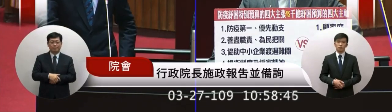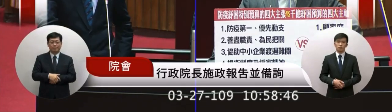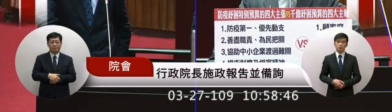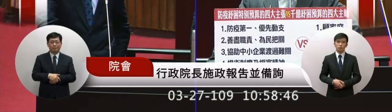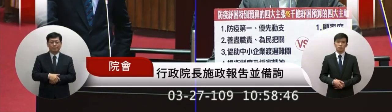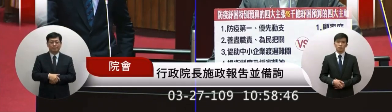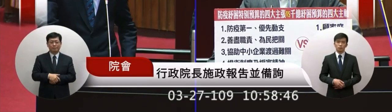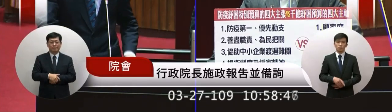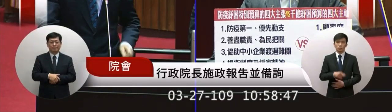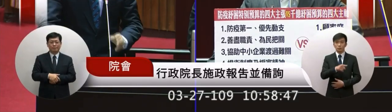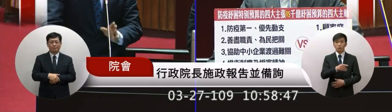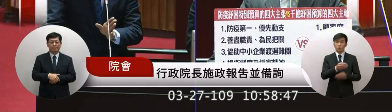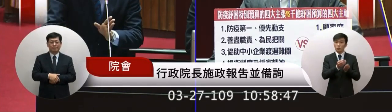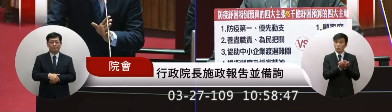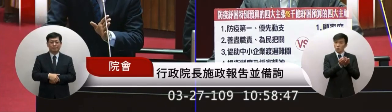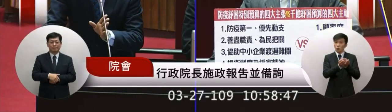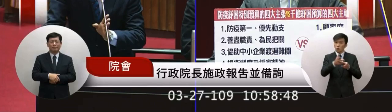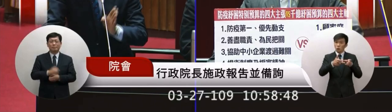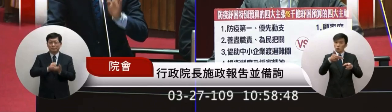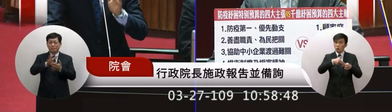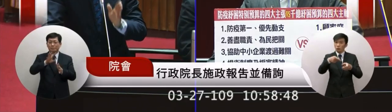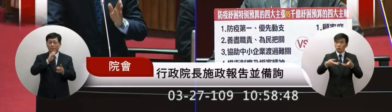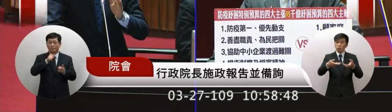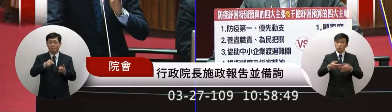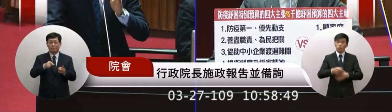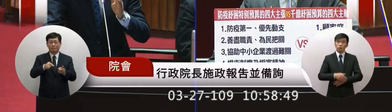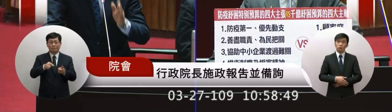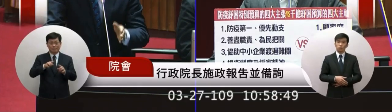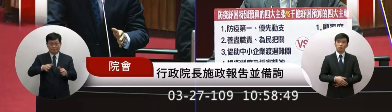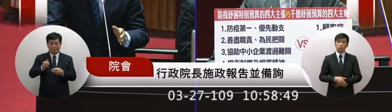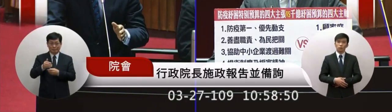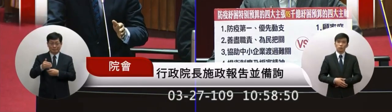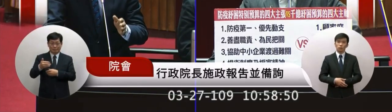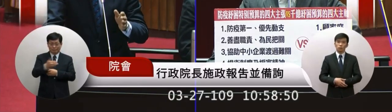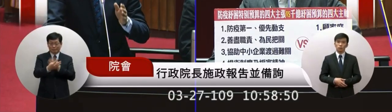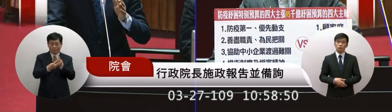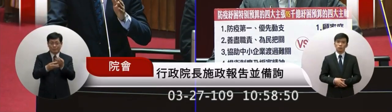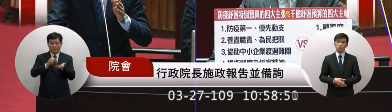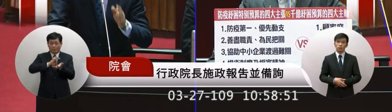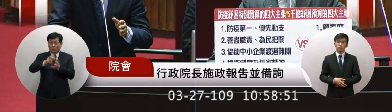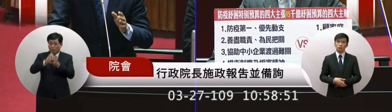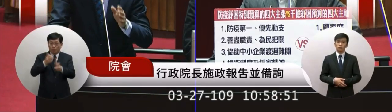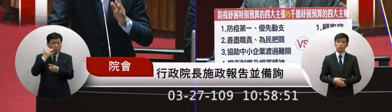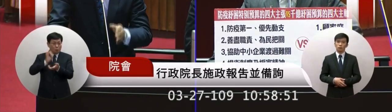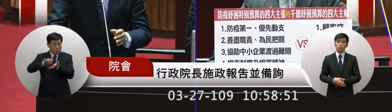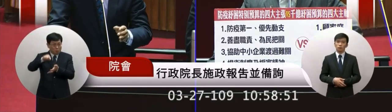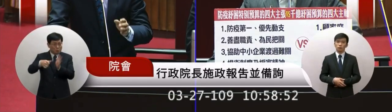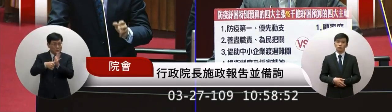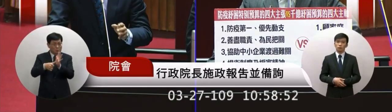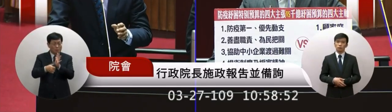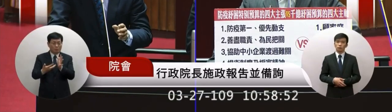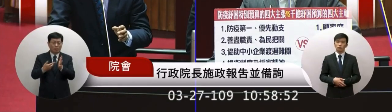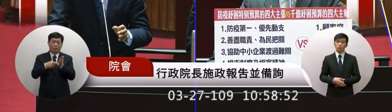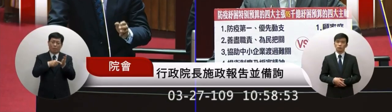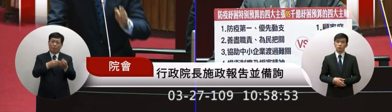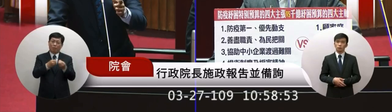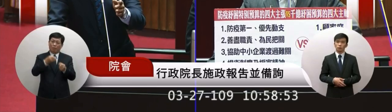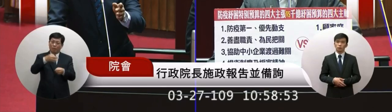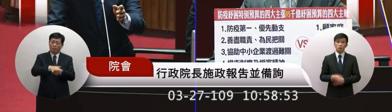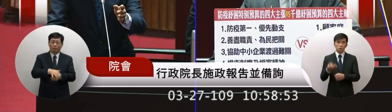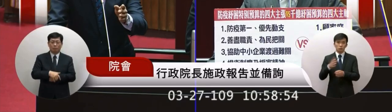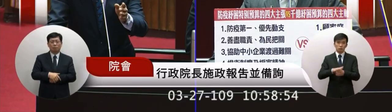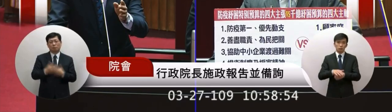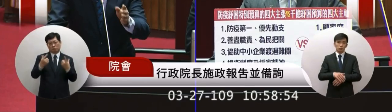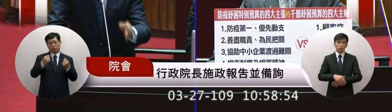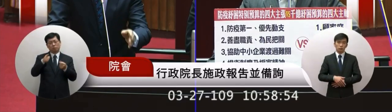渔业用油的部分， 啊，委员报告吼，啊，卖用渔业用油啦， 你也用迄个用药的补贴吼，